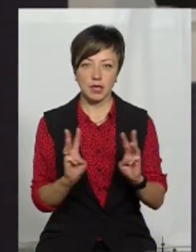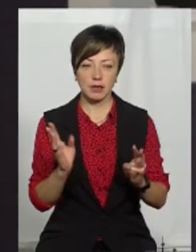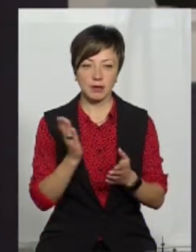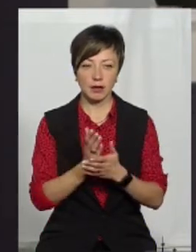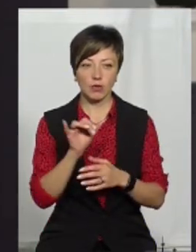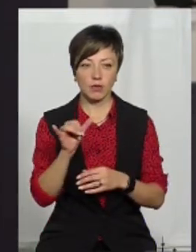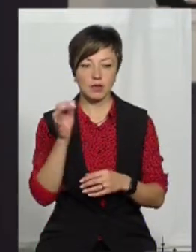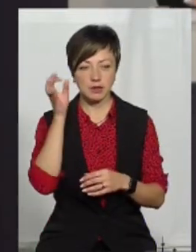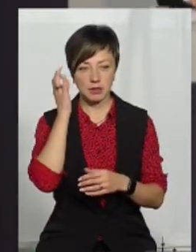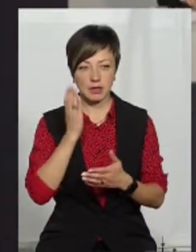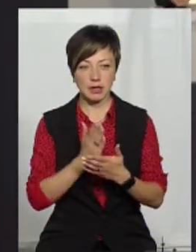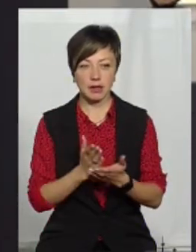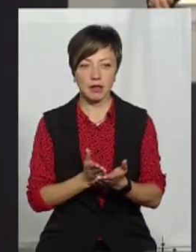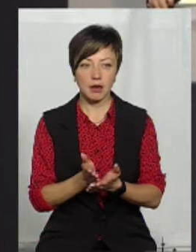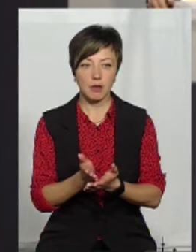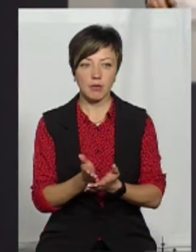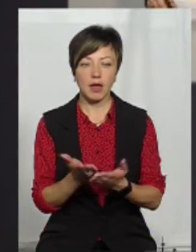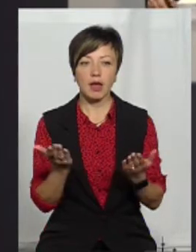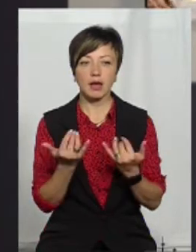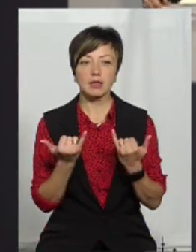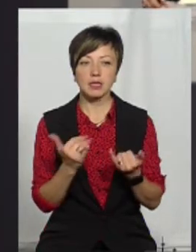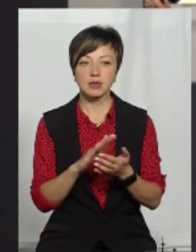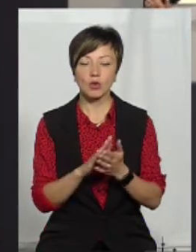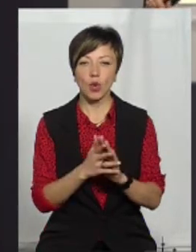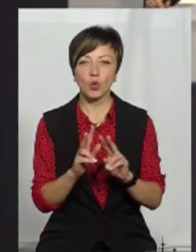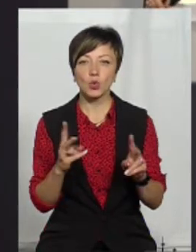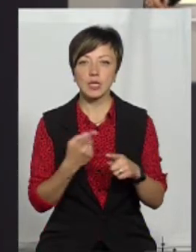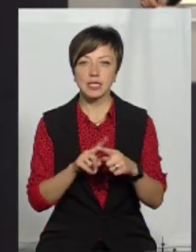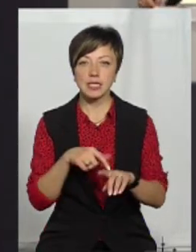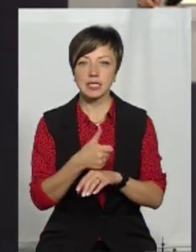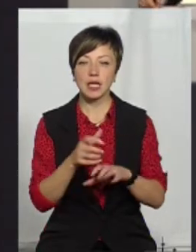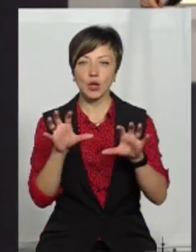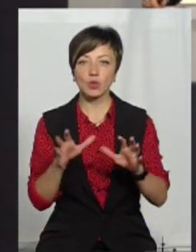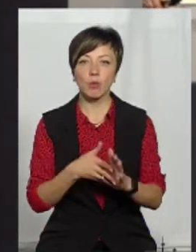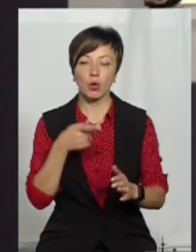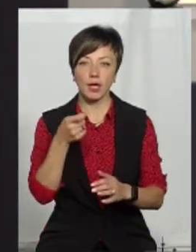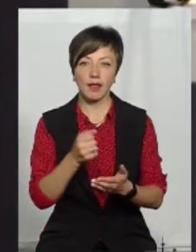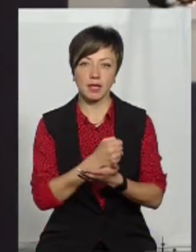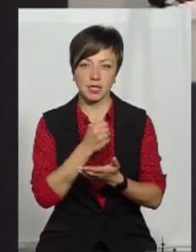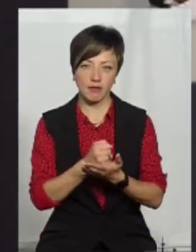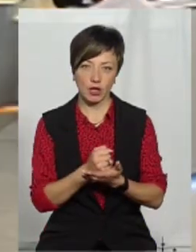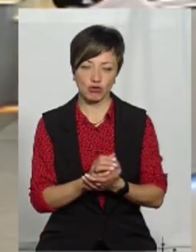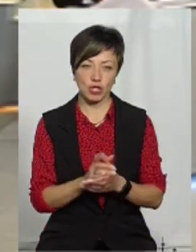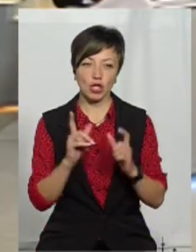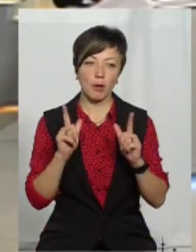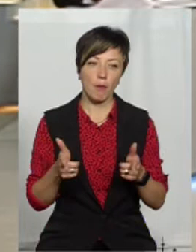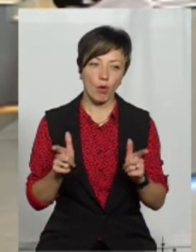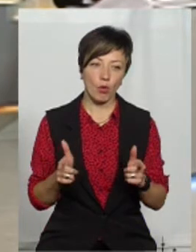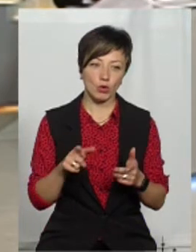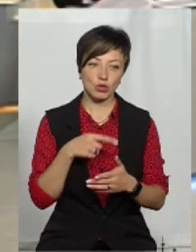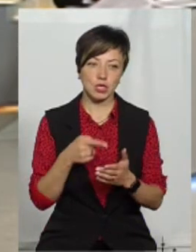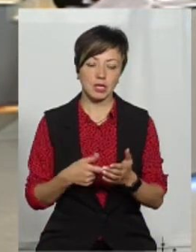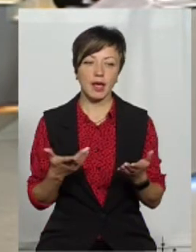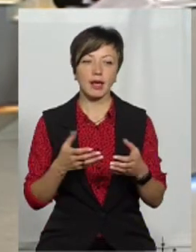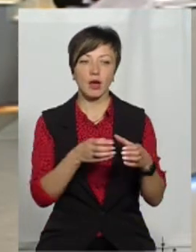у вас є там такий напрямок. Яка зараз ситуація і хто ці статути саме подає до вас на затвердження чи на погодження? Які